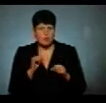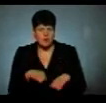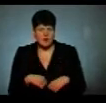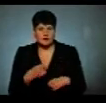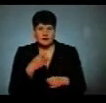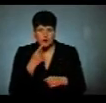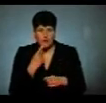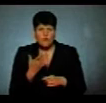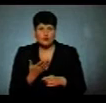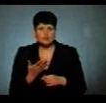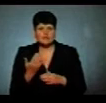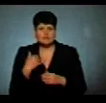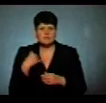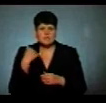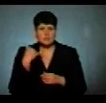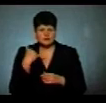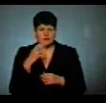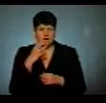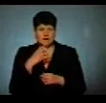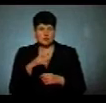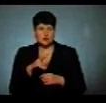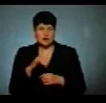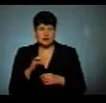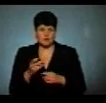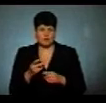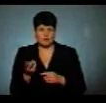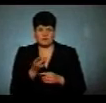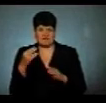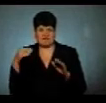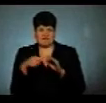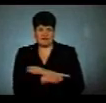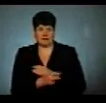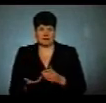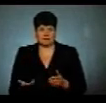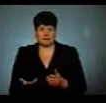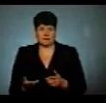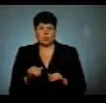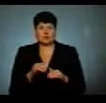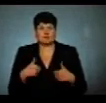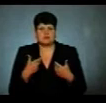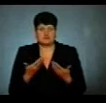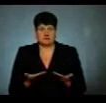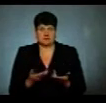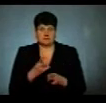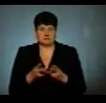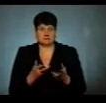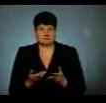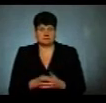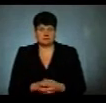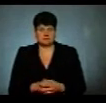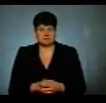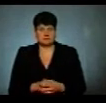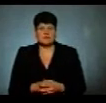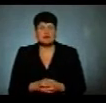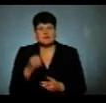кажу, а тут дайте мені телефон на гарячу лінію. Вони обів тепли в кладовку. Куди мені звертатися до Ірасити?